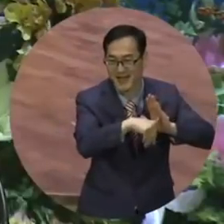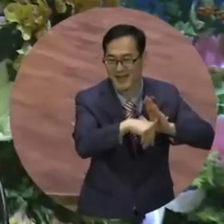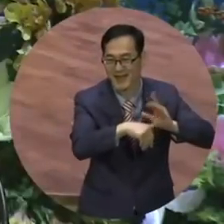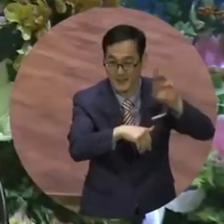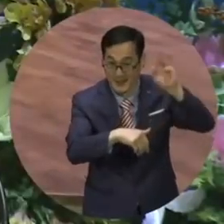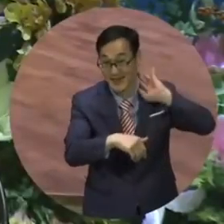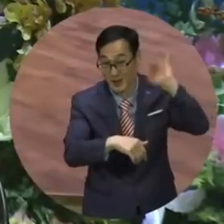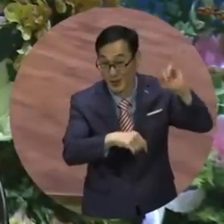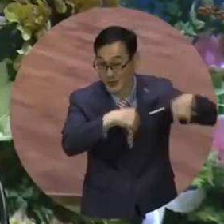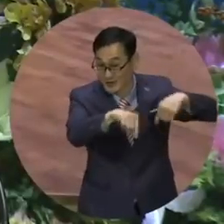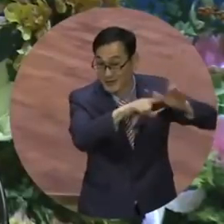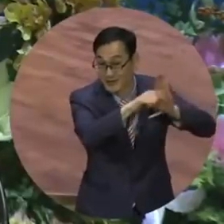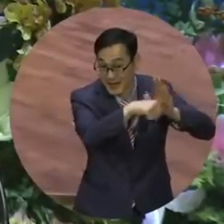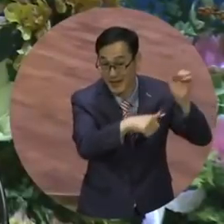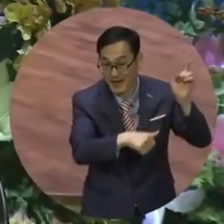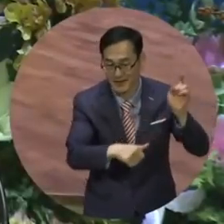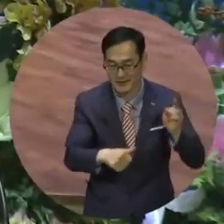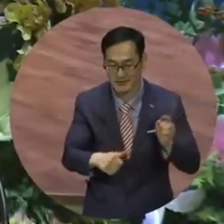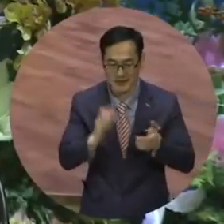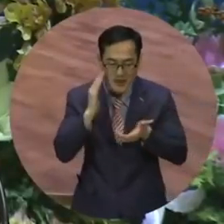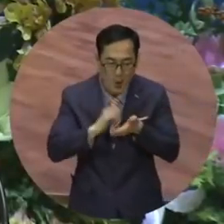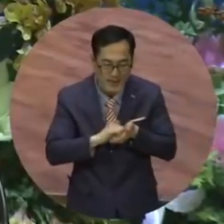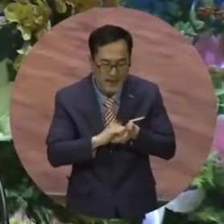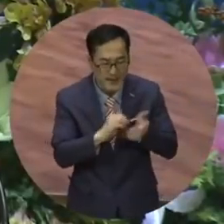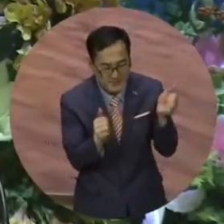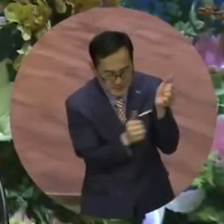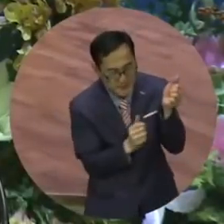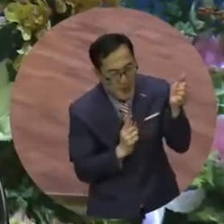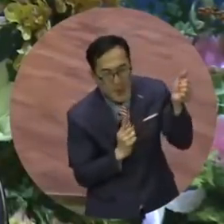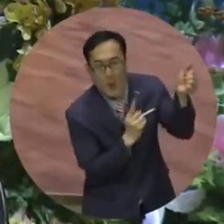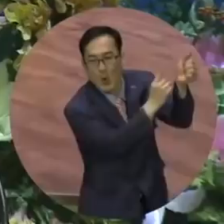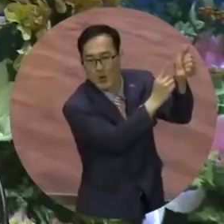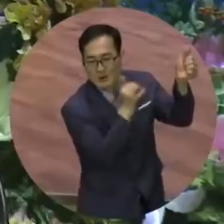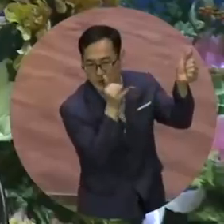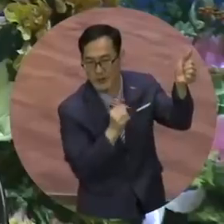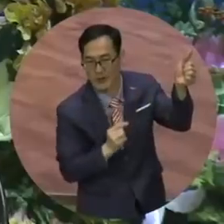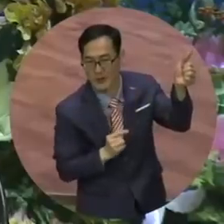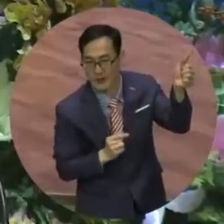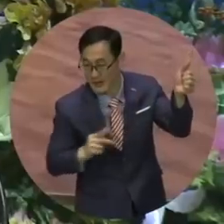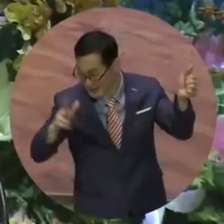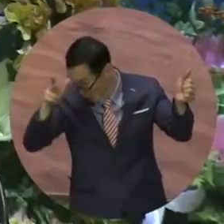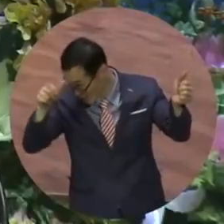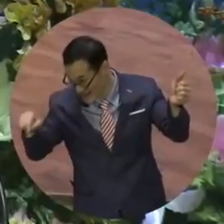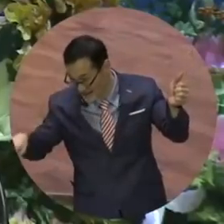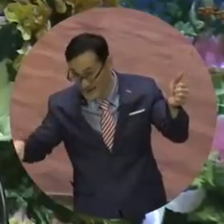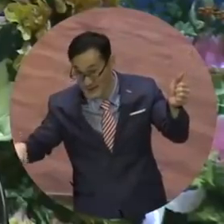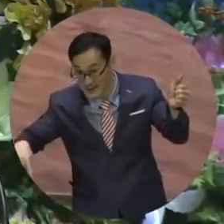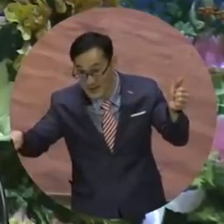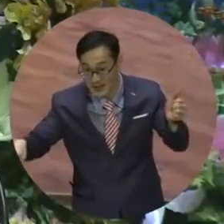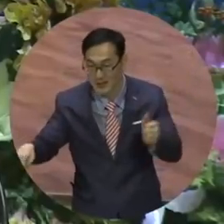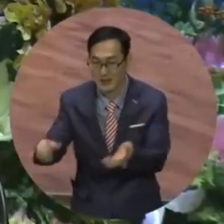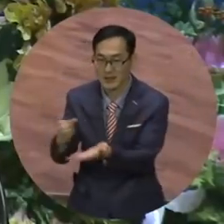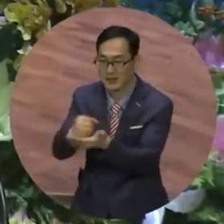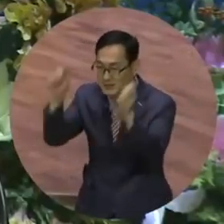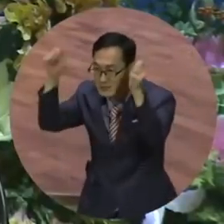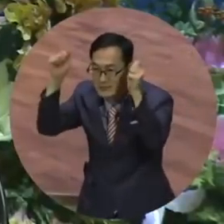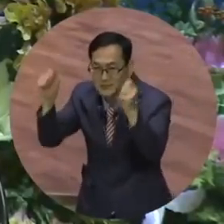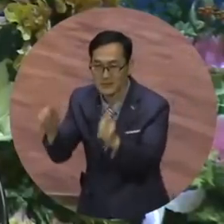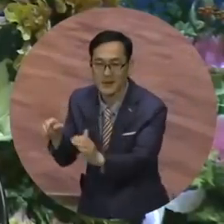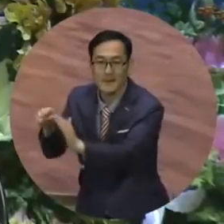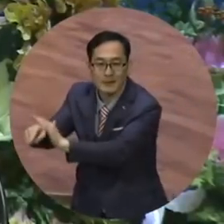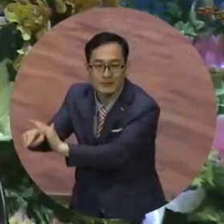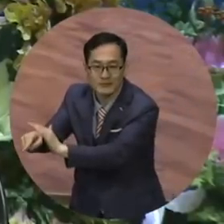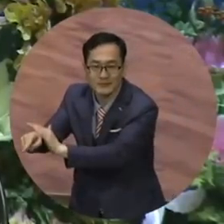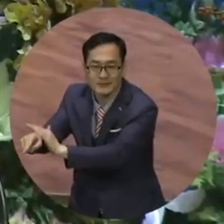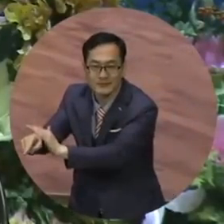정부 시절에 청와대 보고용이에요. 청와대 보고를 하는데 이 경찰에서 말이에요. 역술인들 찾아가요.